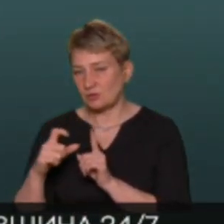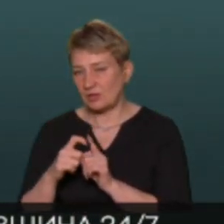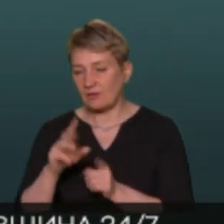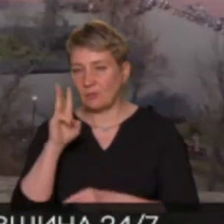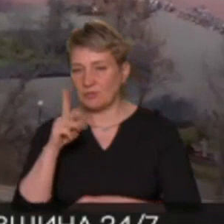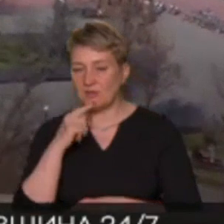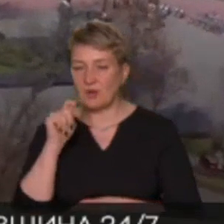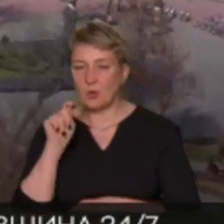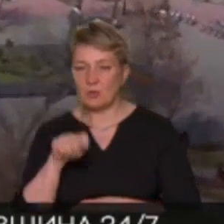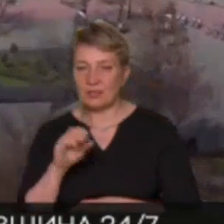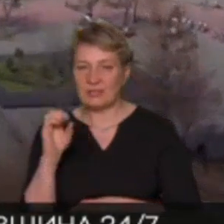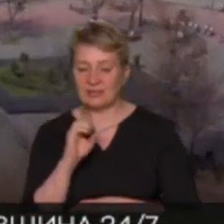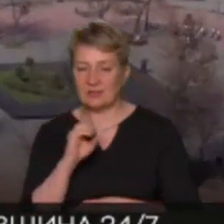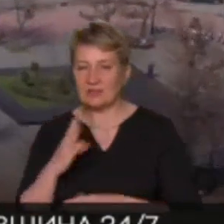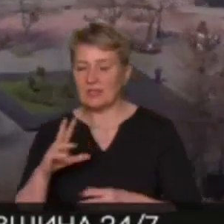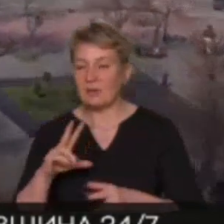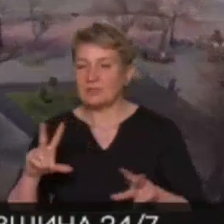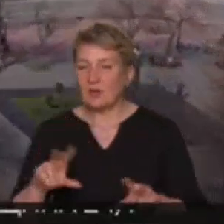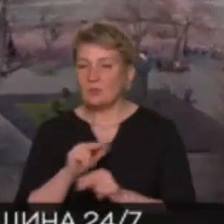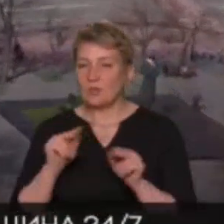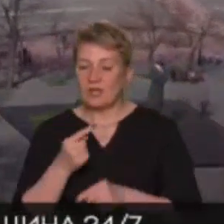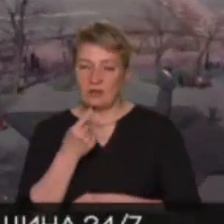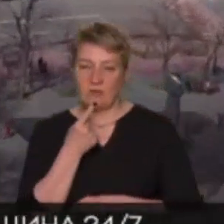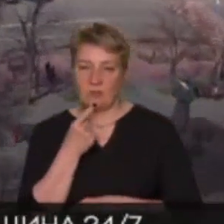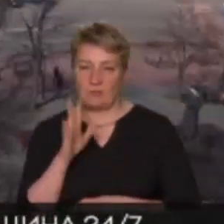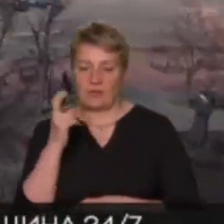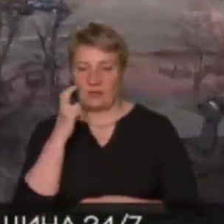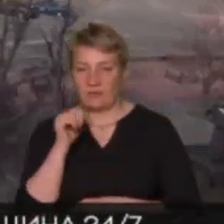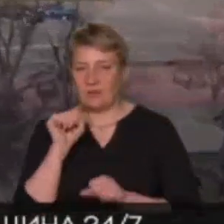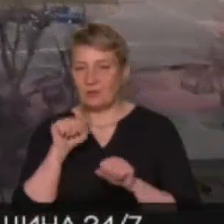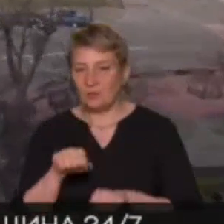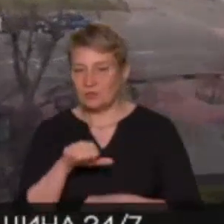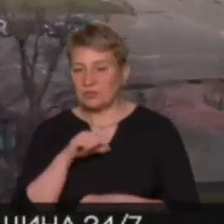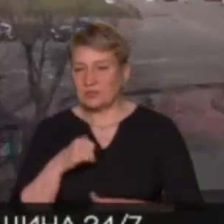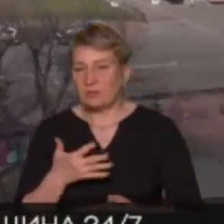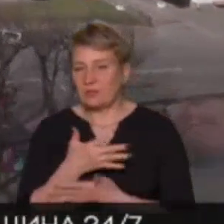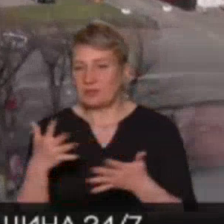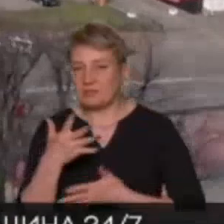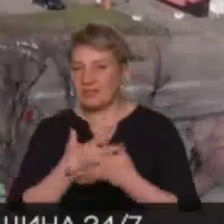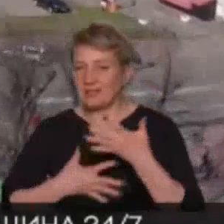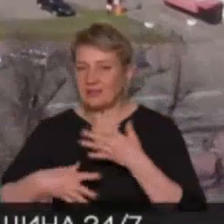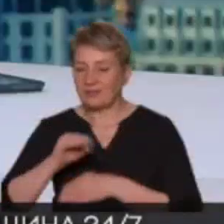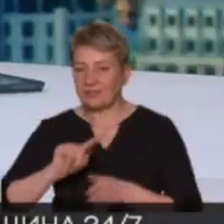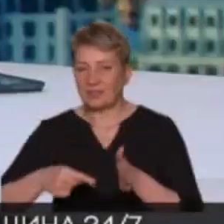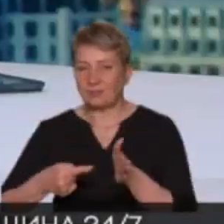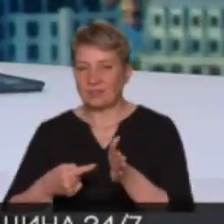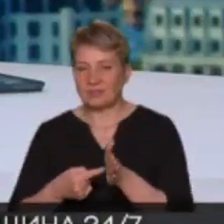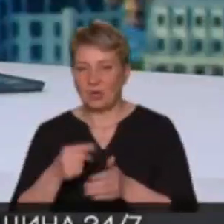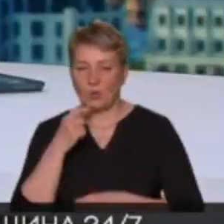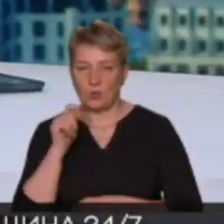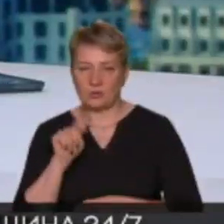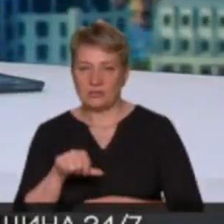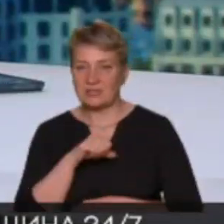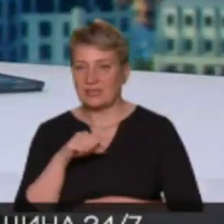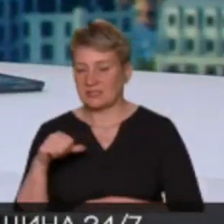Євгена Корнійчука, після вдалих випробувань у Києві ця система може бути масштабована на усі великі міста України. Тобто сама